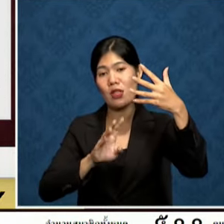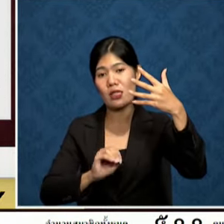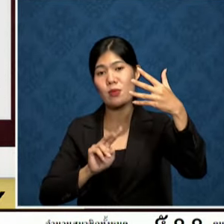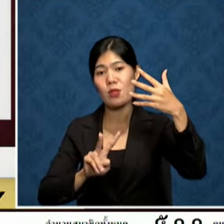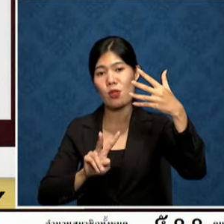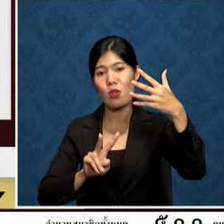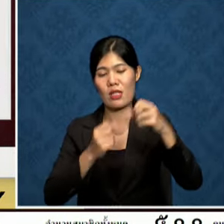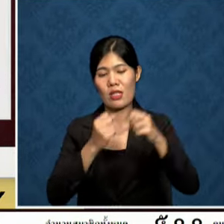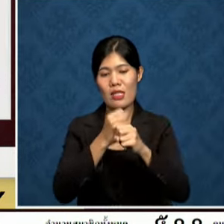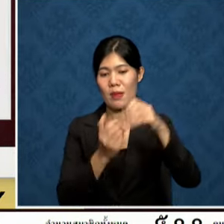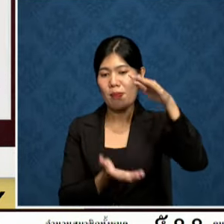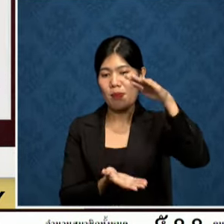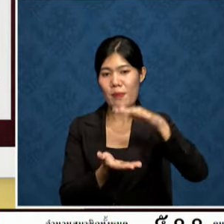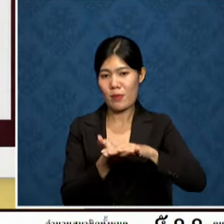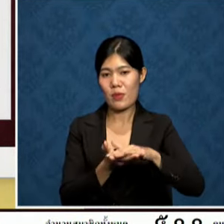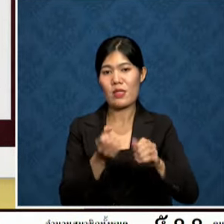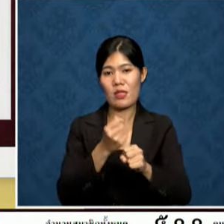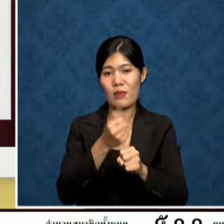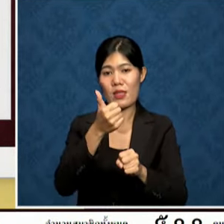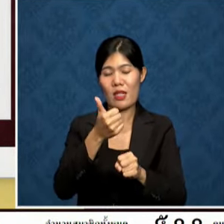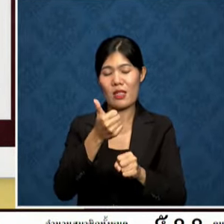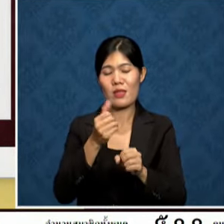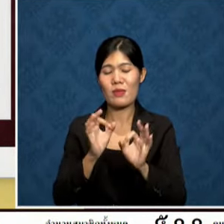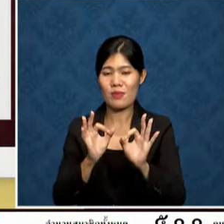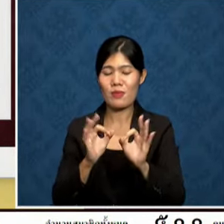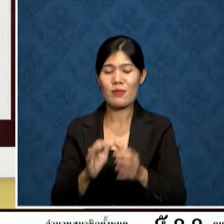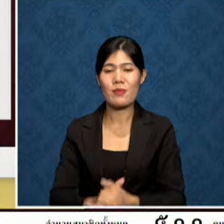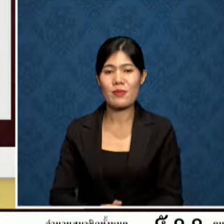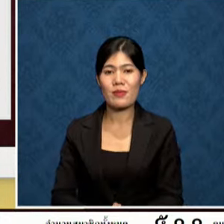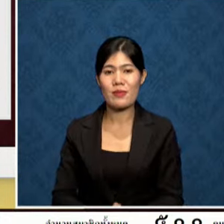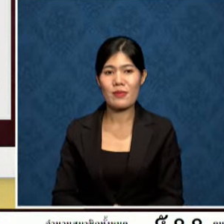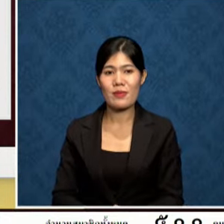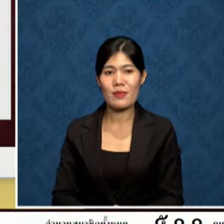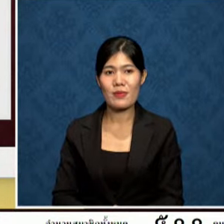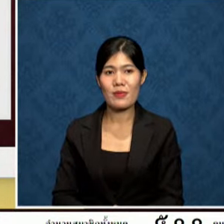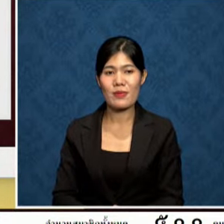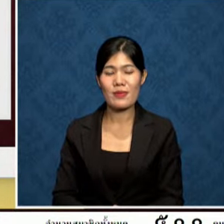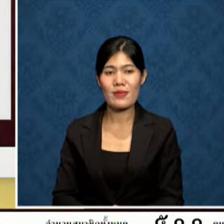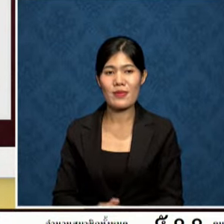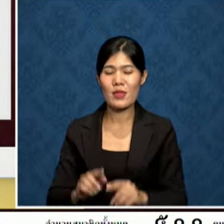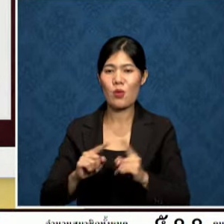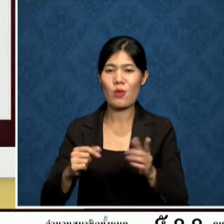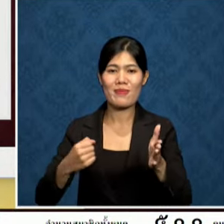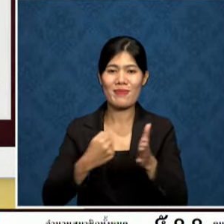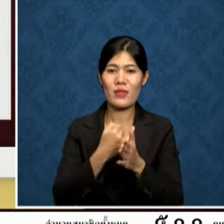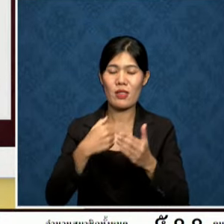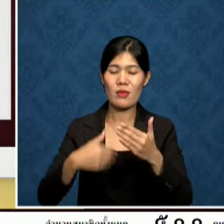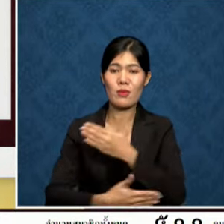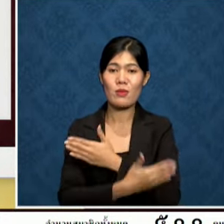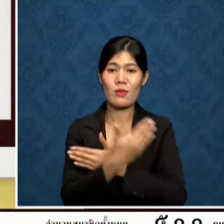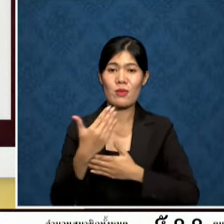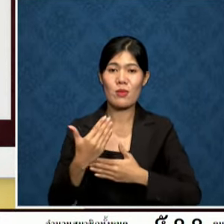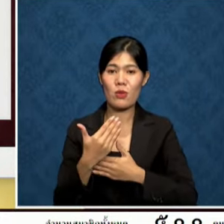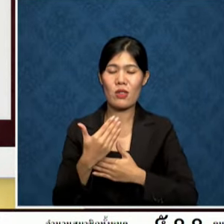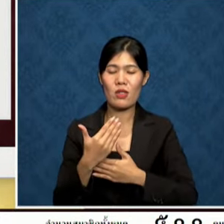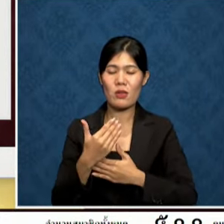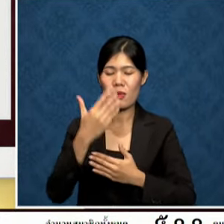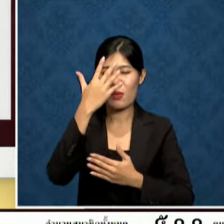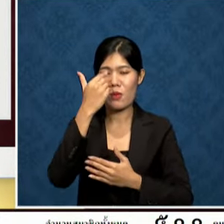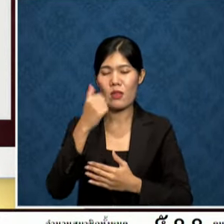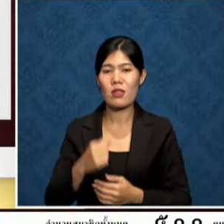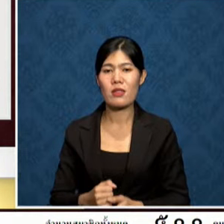ก็ไม่น่าแปลกใจค่ะแต่ว่ามันก็น่าเสียดายโอกาสค่ะท่านประธานแล้วก็ที่สำคัญ